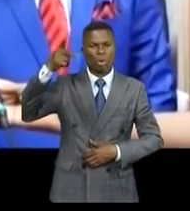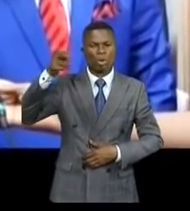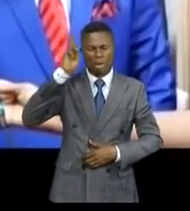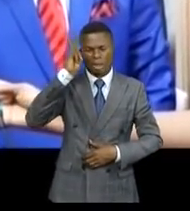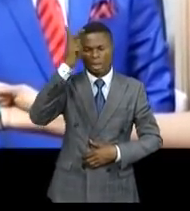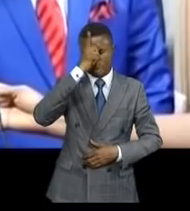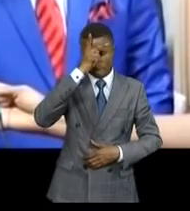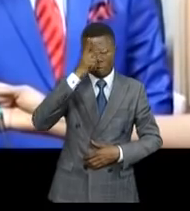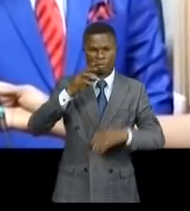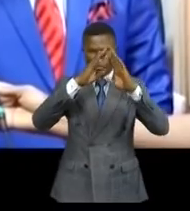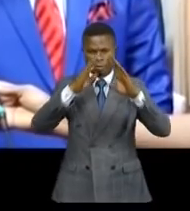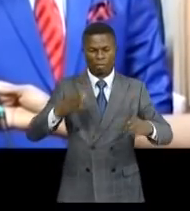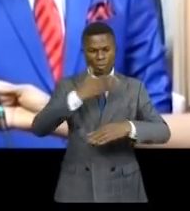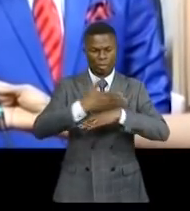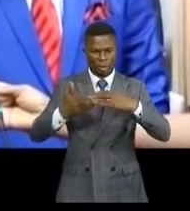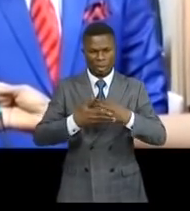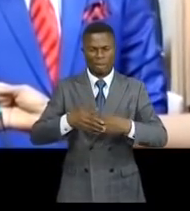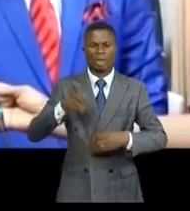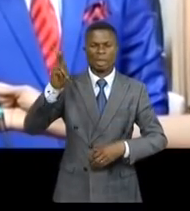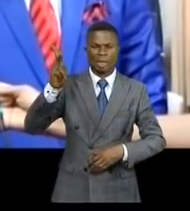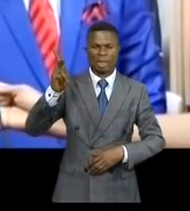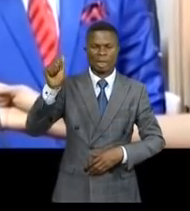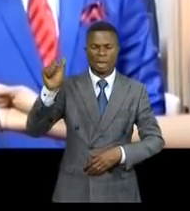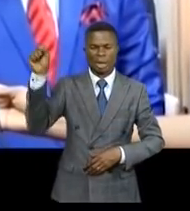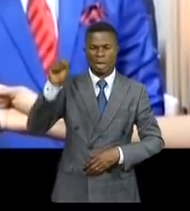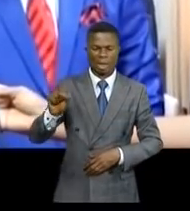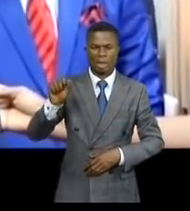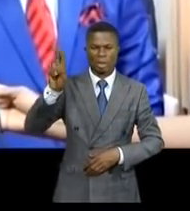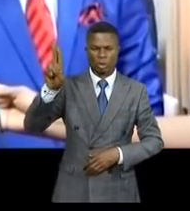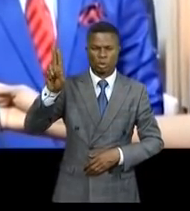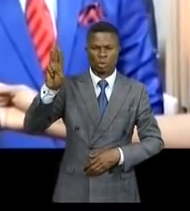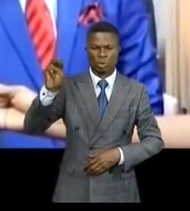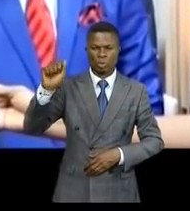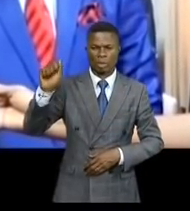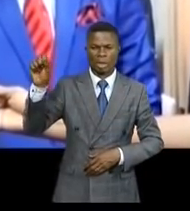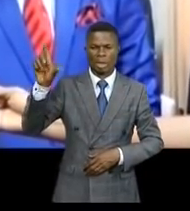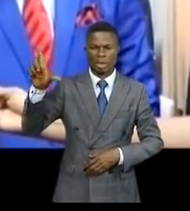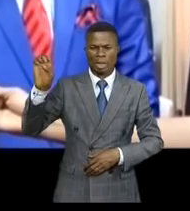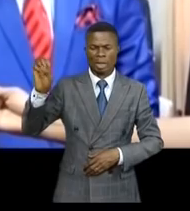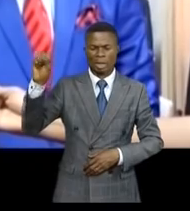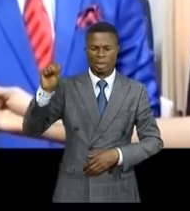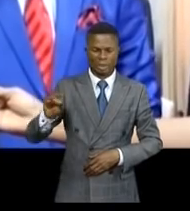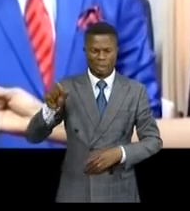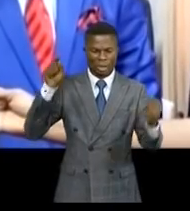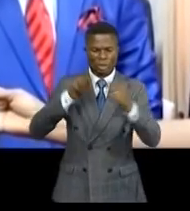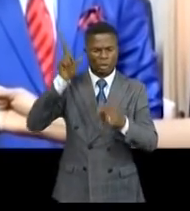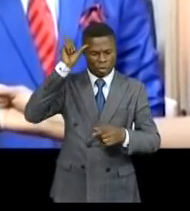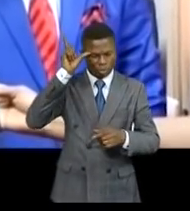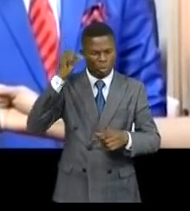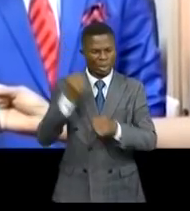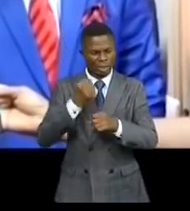Donc la concession Lubumbashi-Kasumbalesa et Lubumbashi-Kolwezi prend des travaux de voirie, la route de contournement, et des interventions des